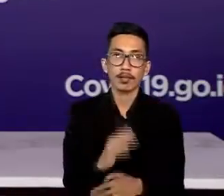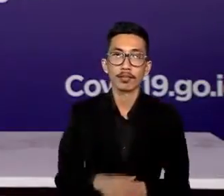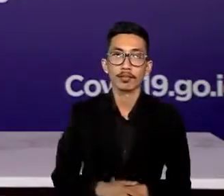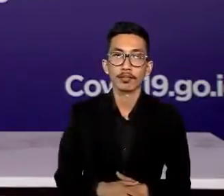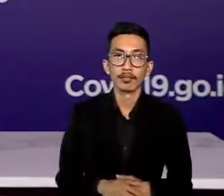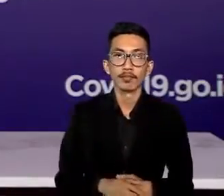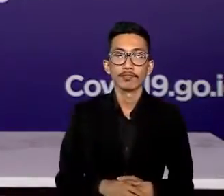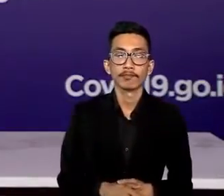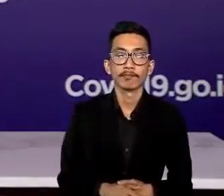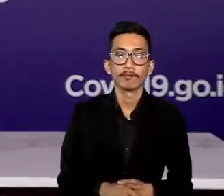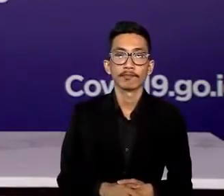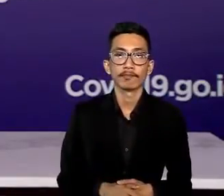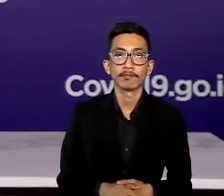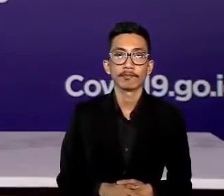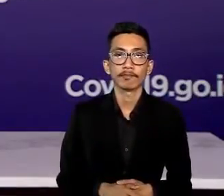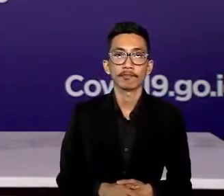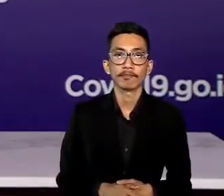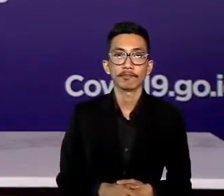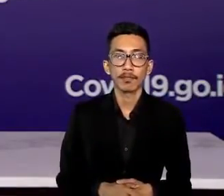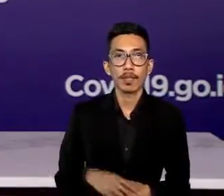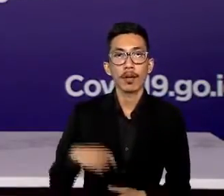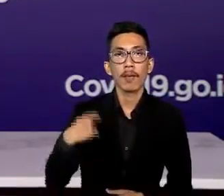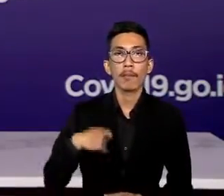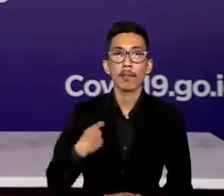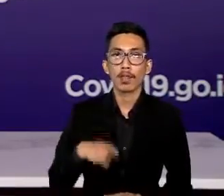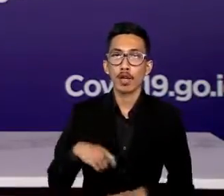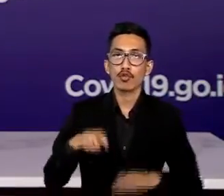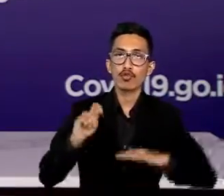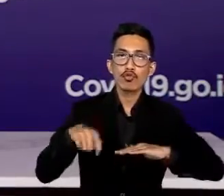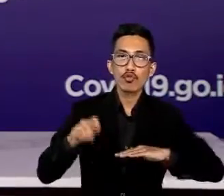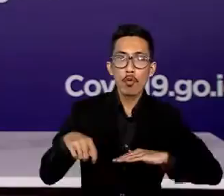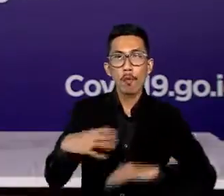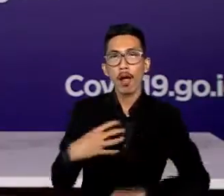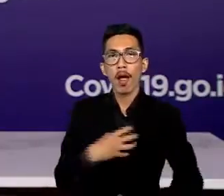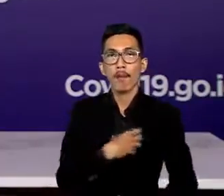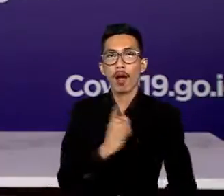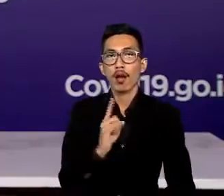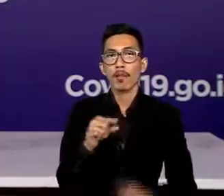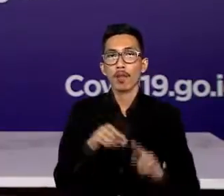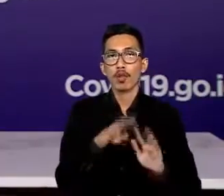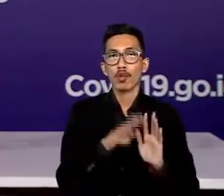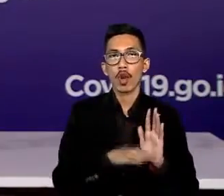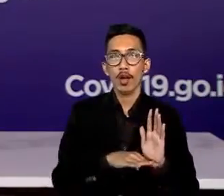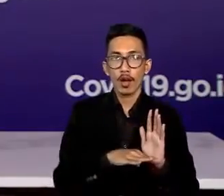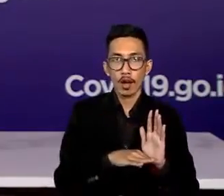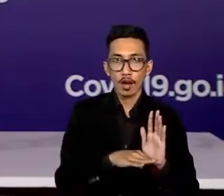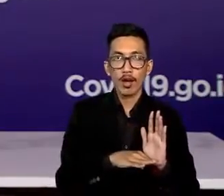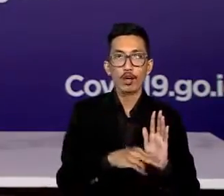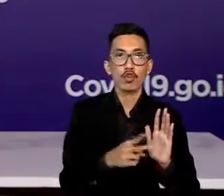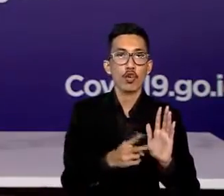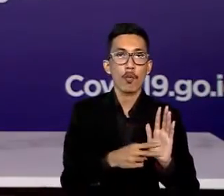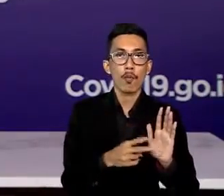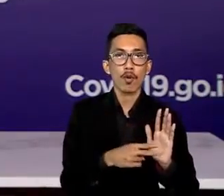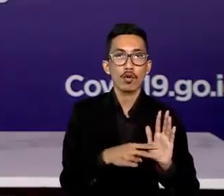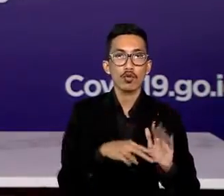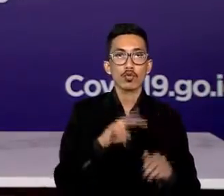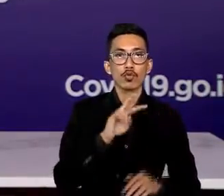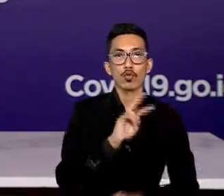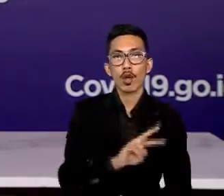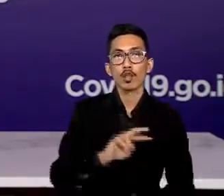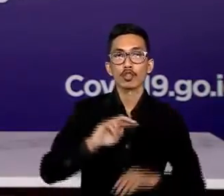selanjutnya Kementerian Hukum dan HAM telah mengeluarkan peraturan menteri hukum dan Ham nomor 27